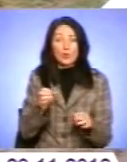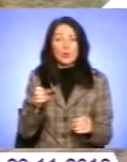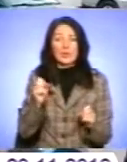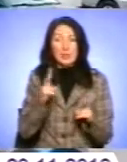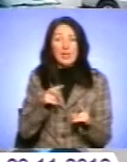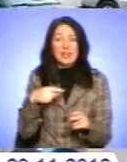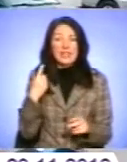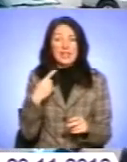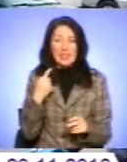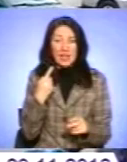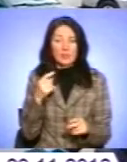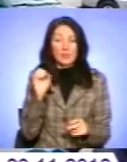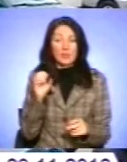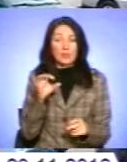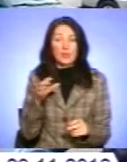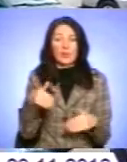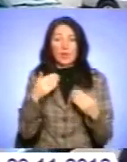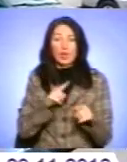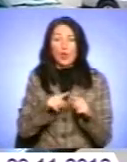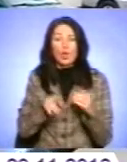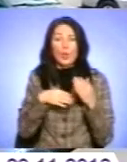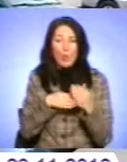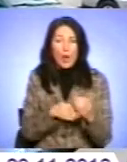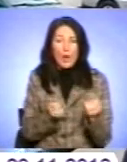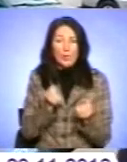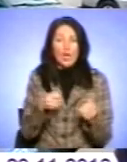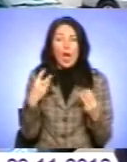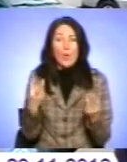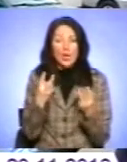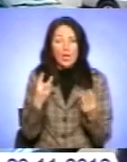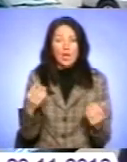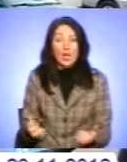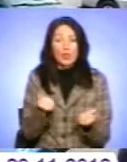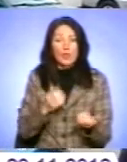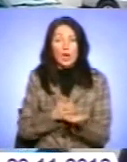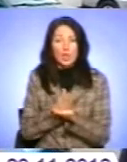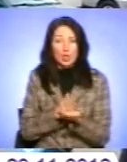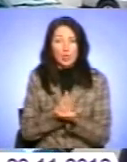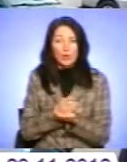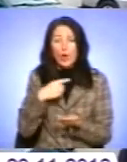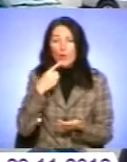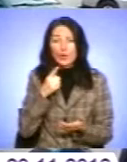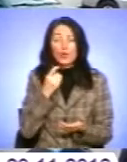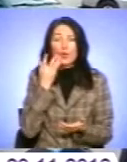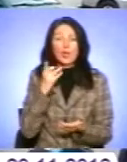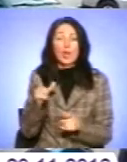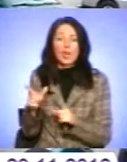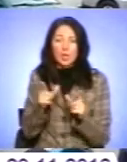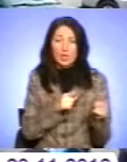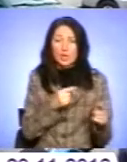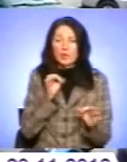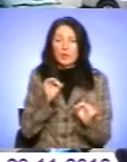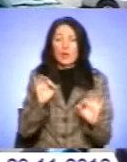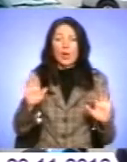«Спецсигнал». Звертаються і з швидкої допомоги, і пожарна, і рятувальні служби. Говорять, що коли при виїзді на десь на будь-які